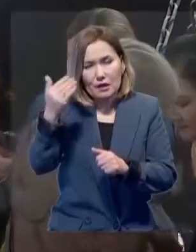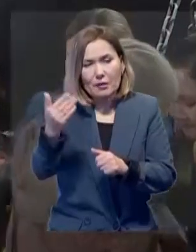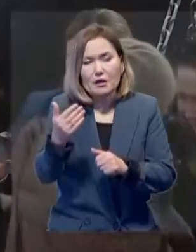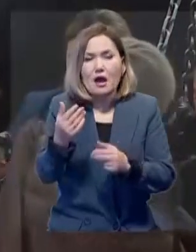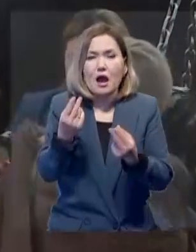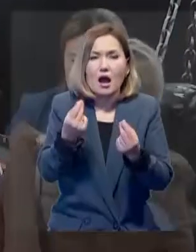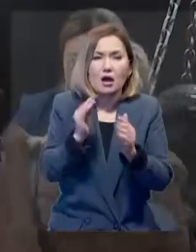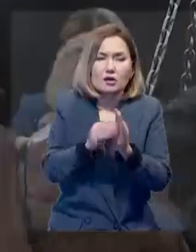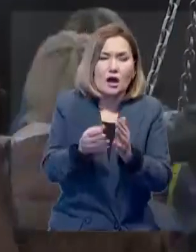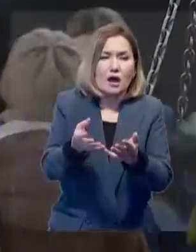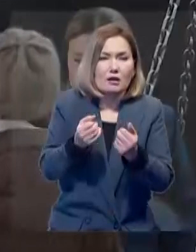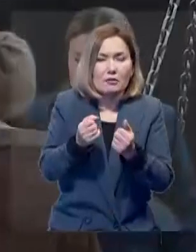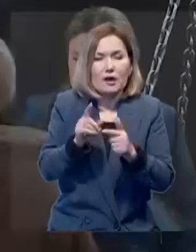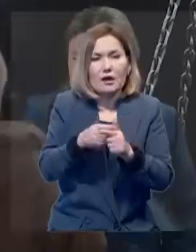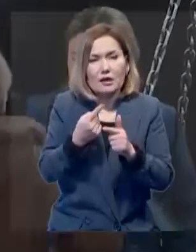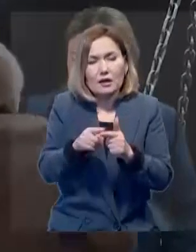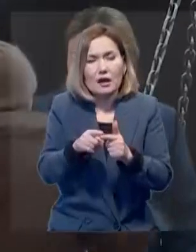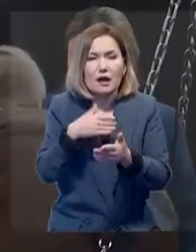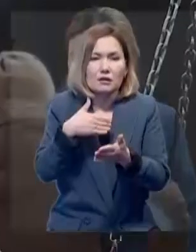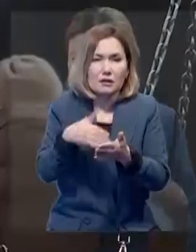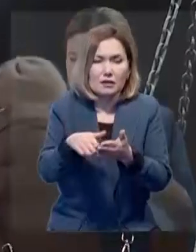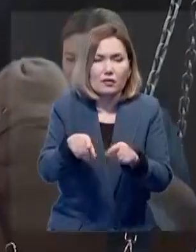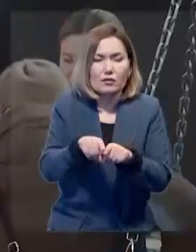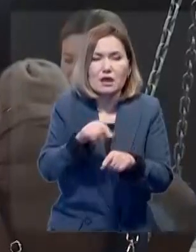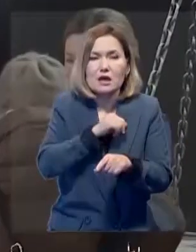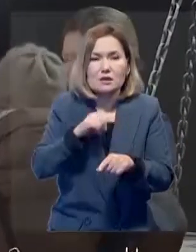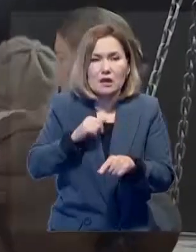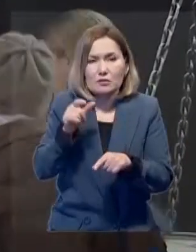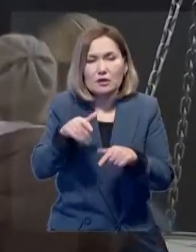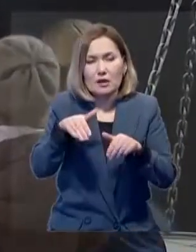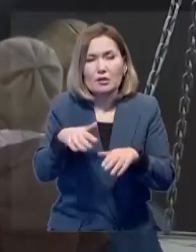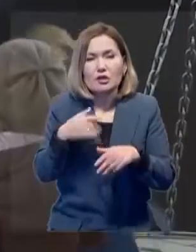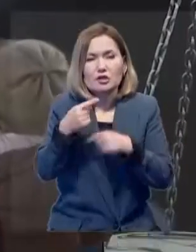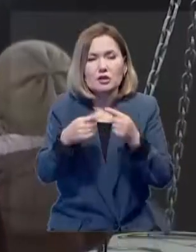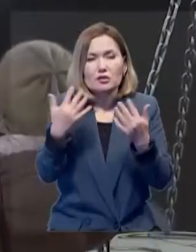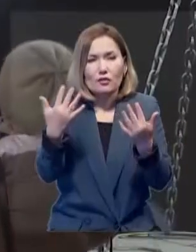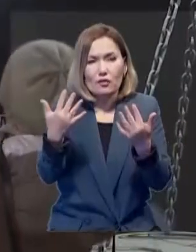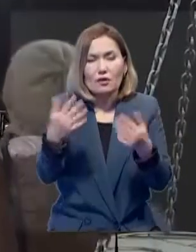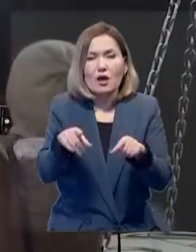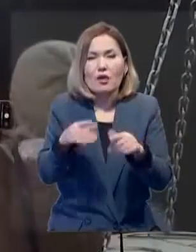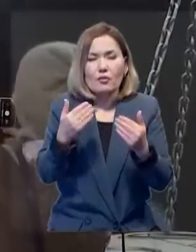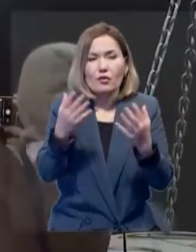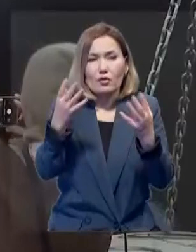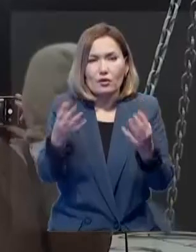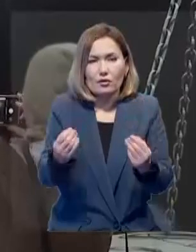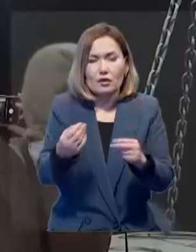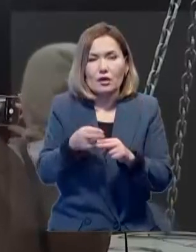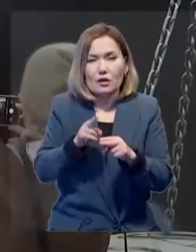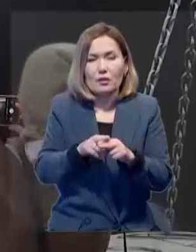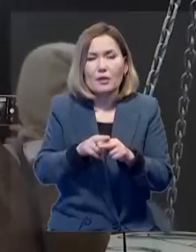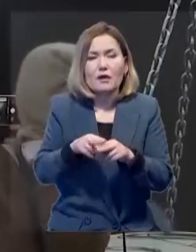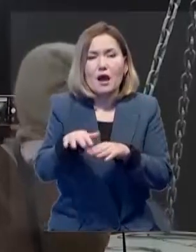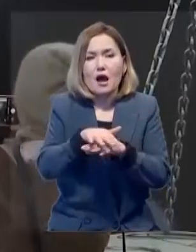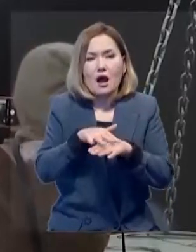ба, алмайын ба. Бұл шешім адамның өзінде. Сол қол арқылы бүгінгі